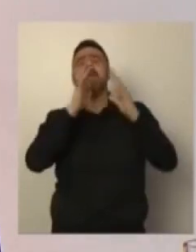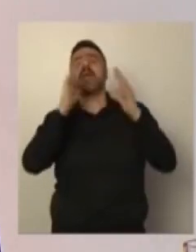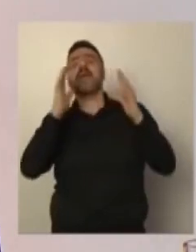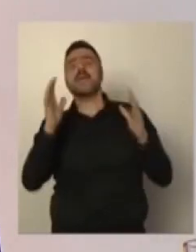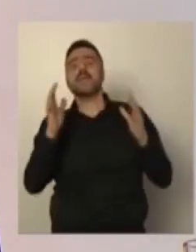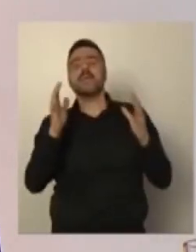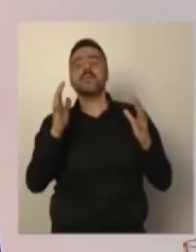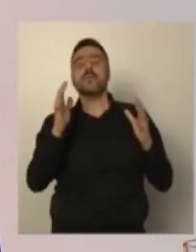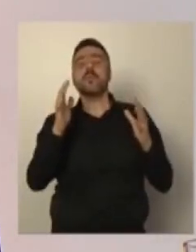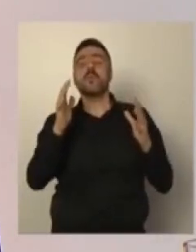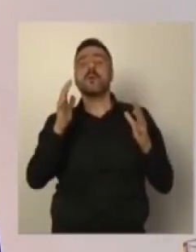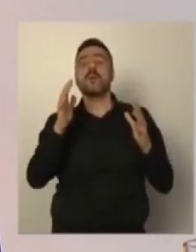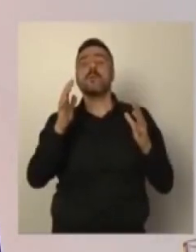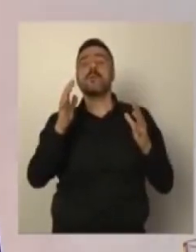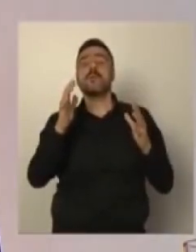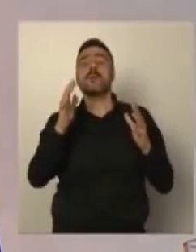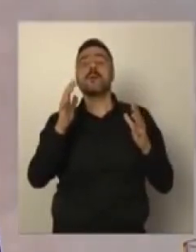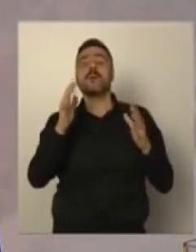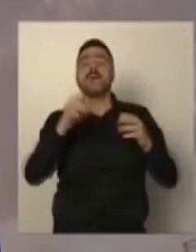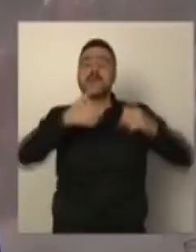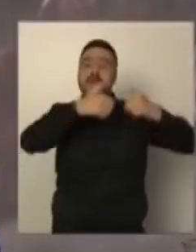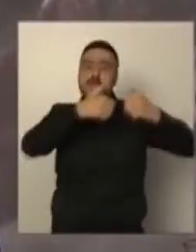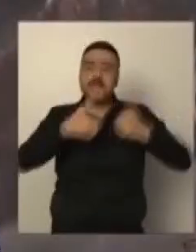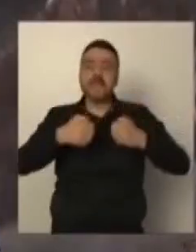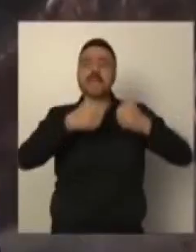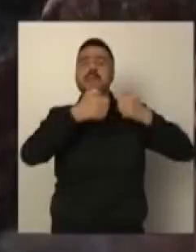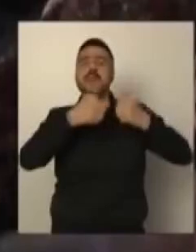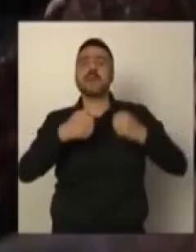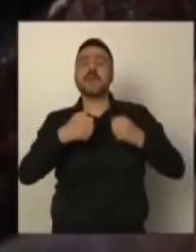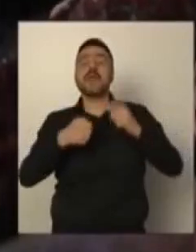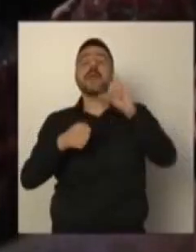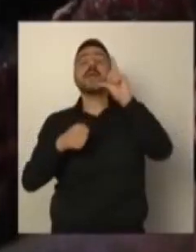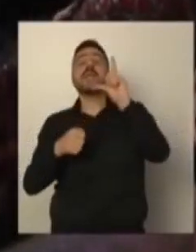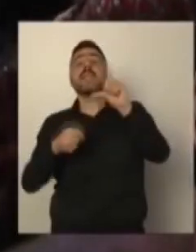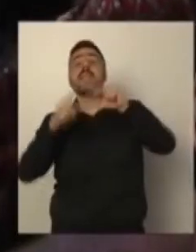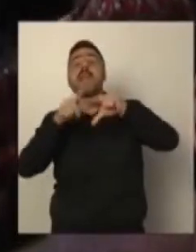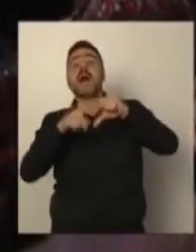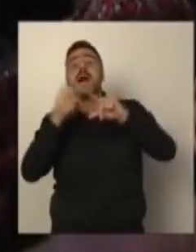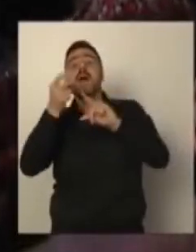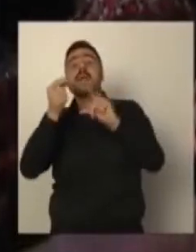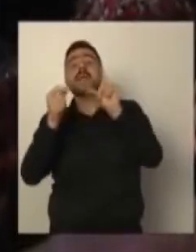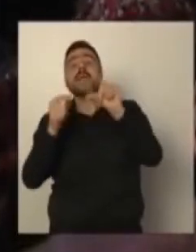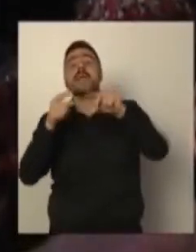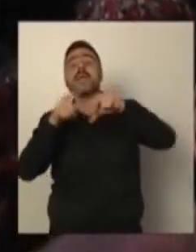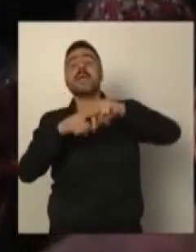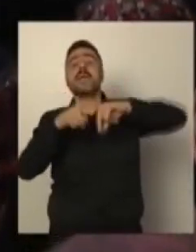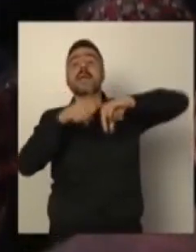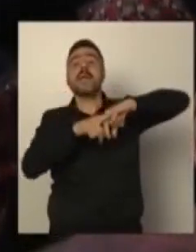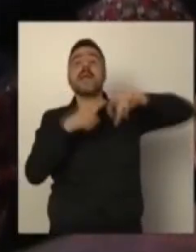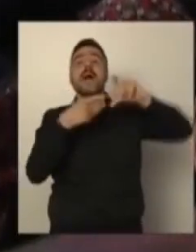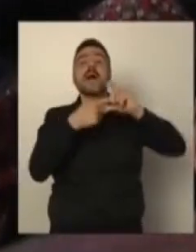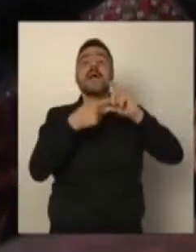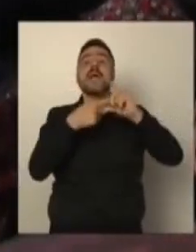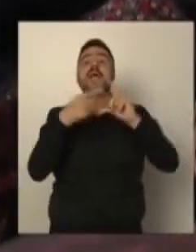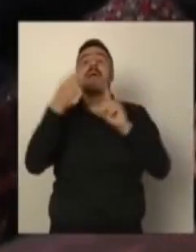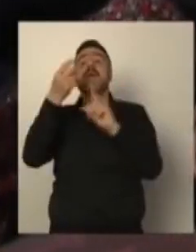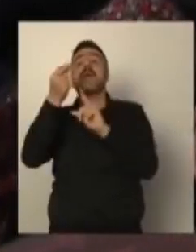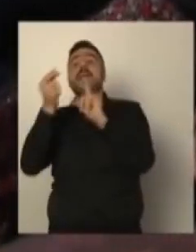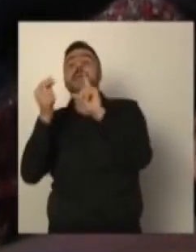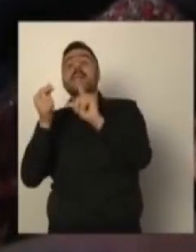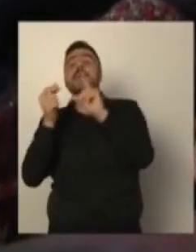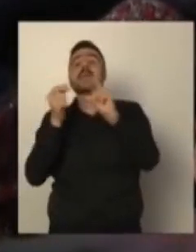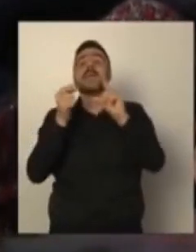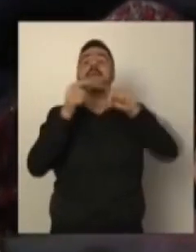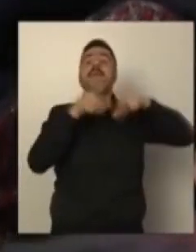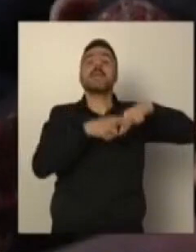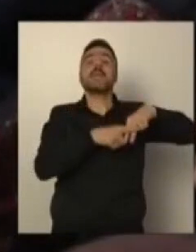dilinden dökülen zikir olarak biz La ilahe illallah Muhammedur Resulullah